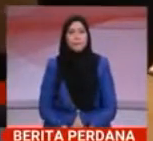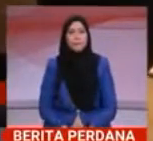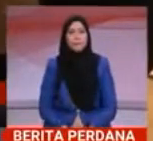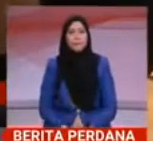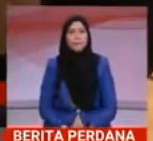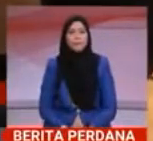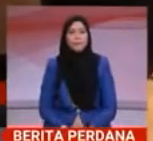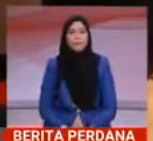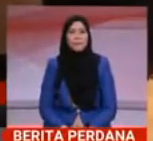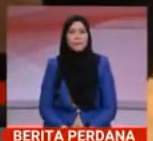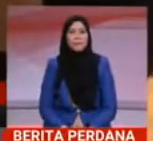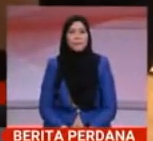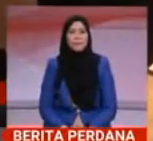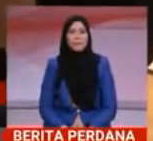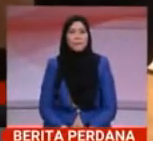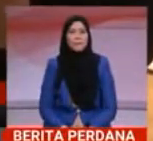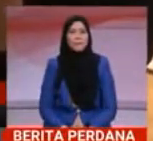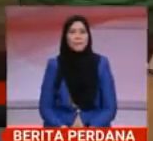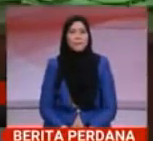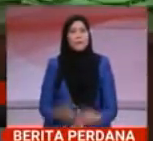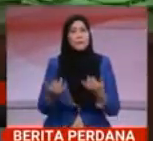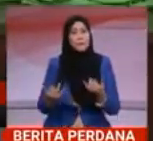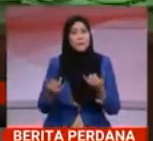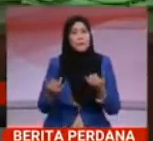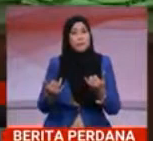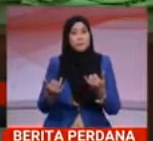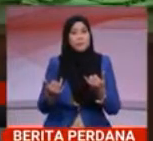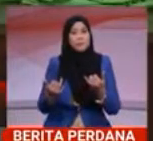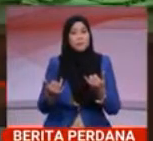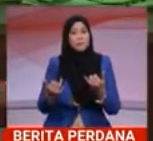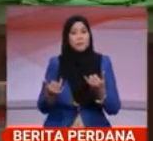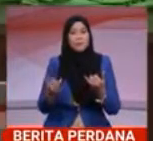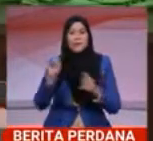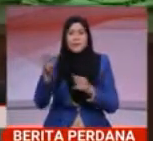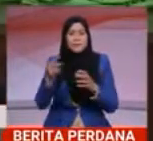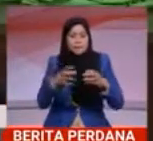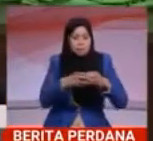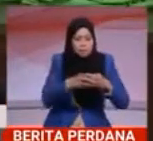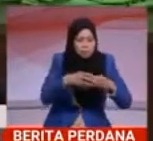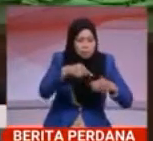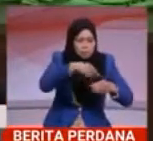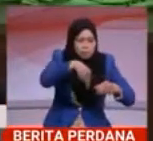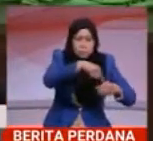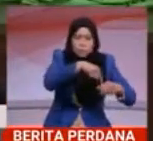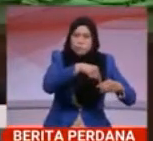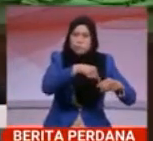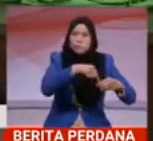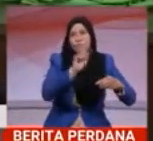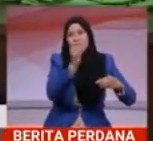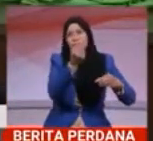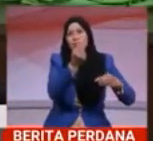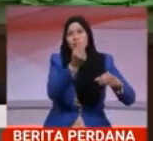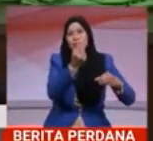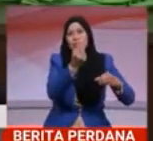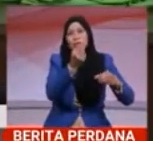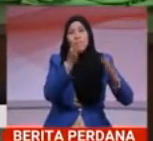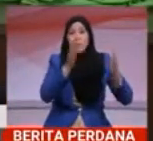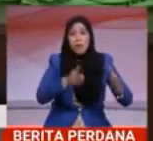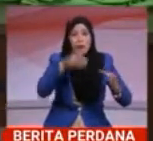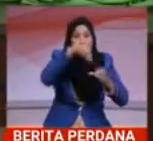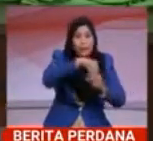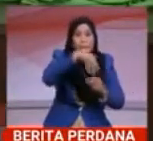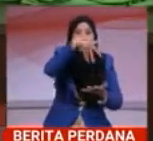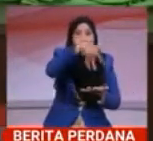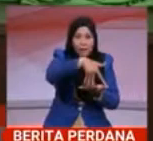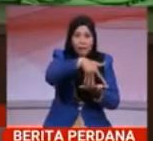Saya dapati bahawa ini hanya dalam keadaan yang setempat, iaitu orang-orang yang dalam tahanan